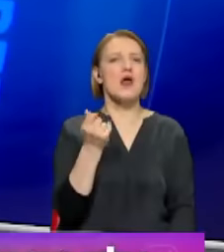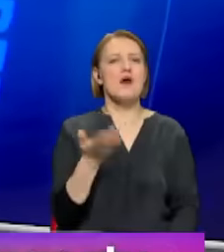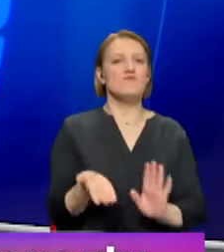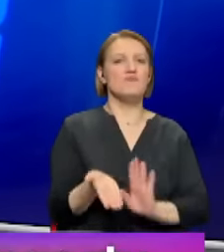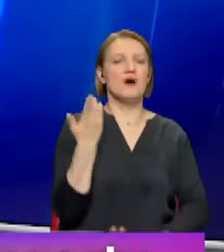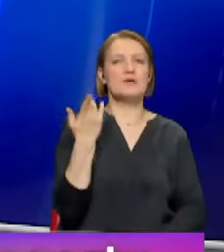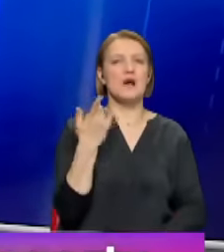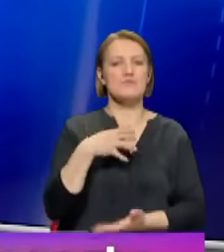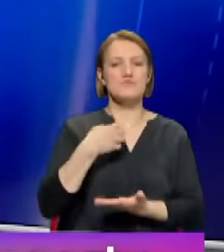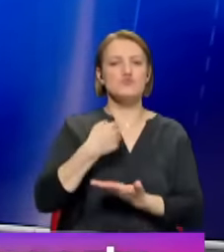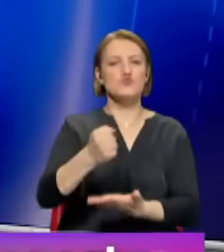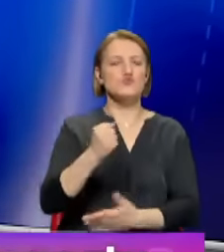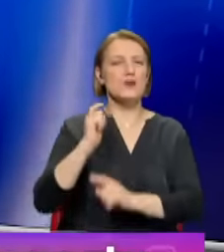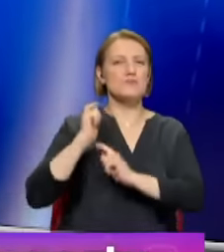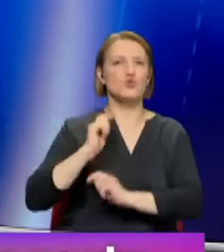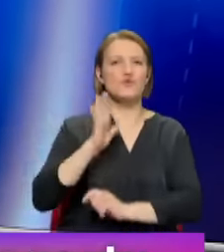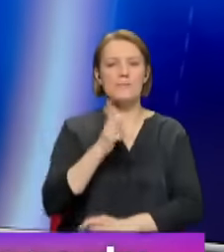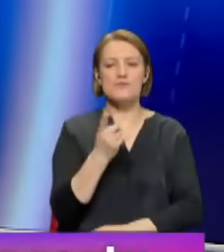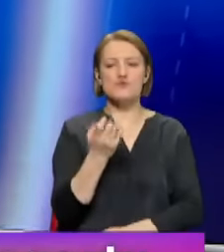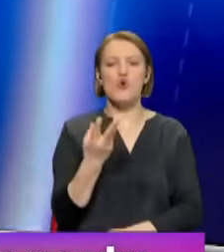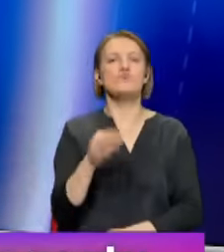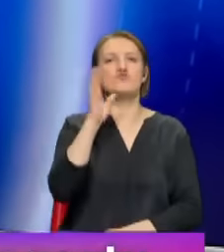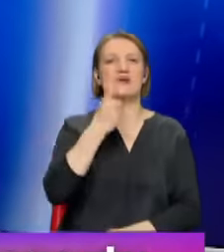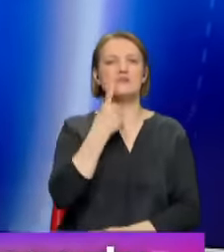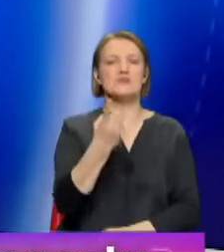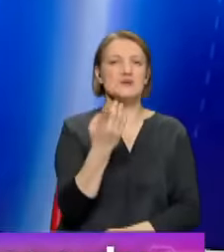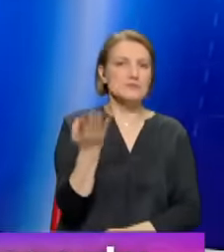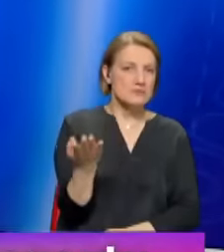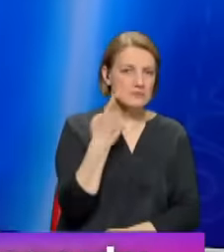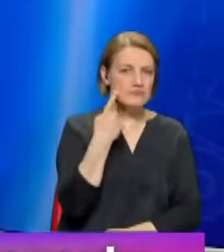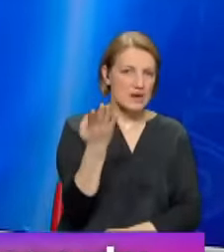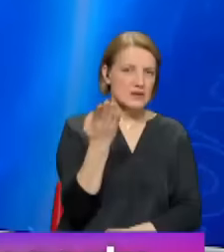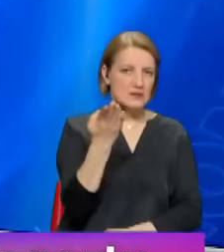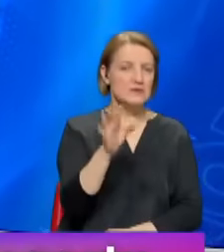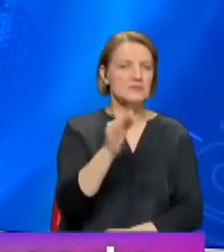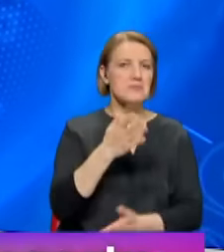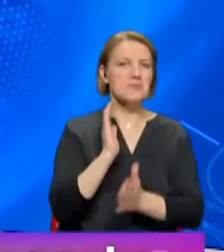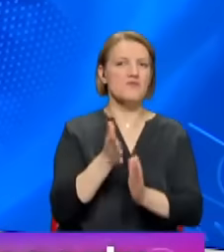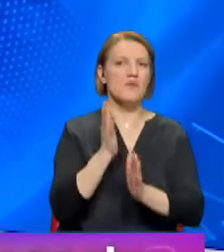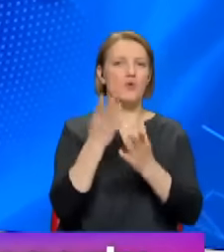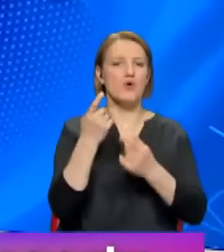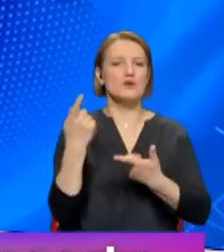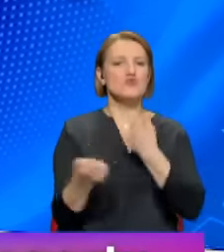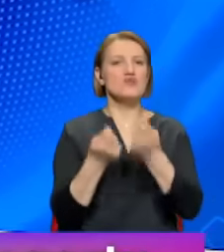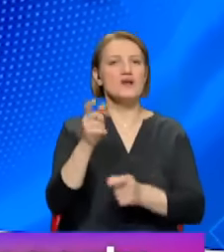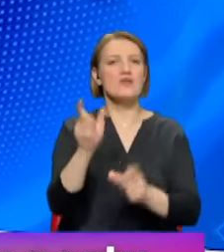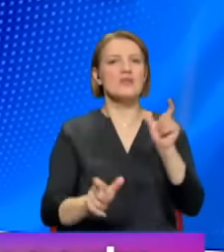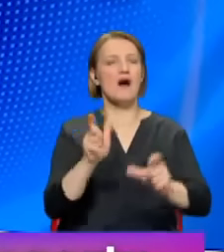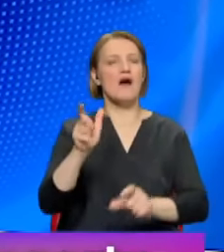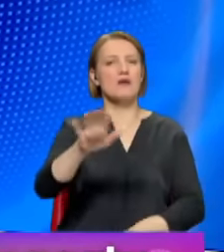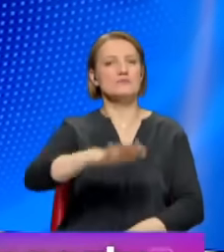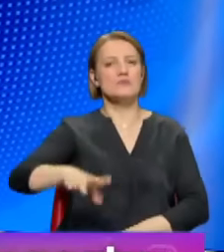fazla bütçeye yükü var, bir kuruş olmayacak demişti. Ve bakın şimdi sürekli olarak çalışanların önünde o vergi,